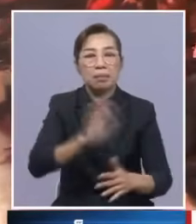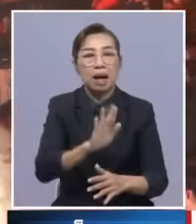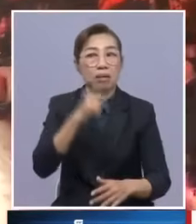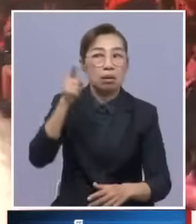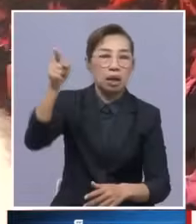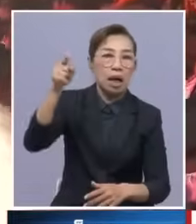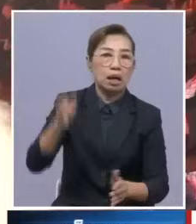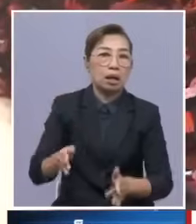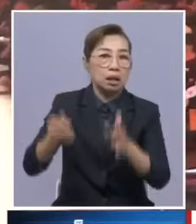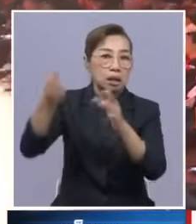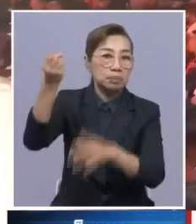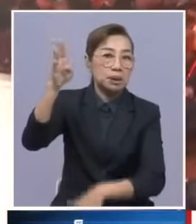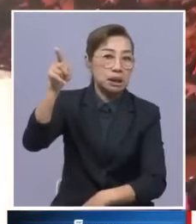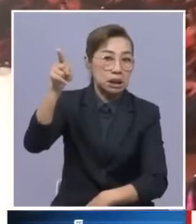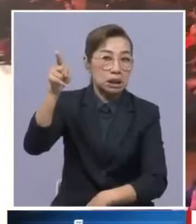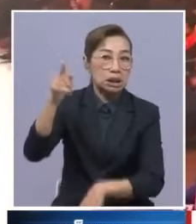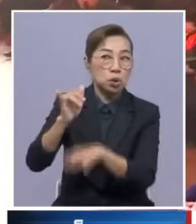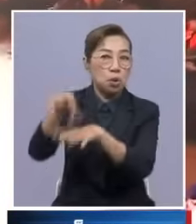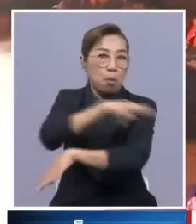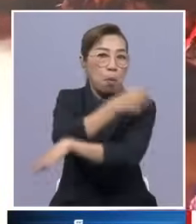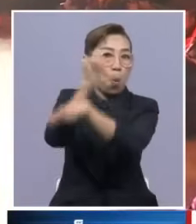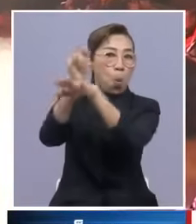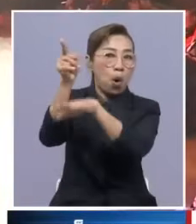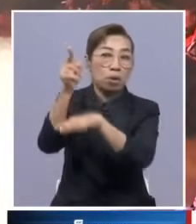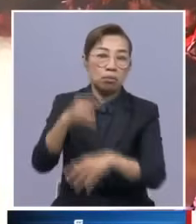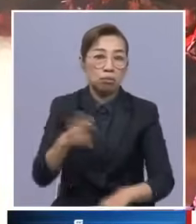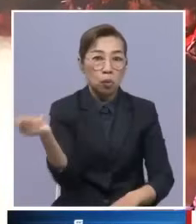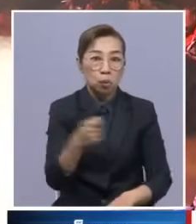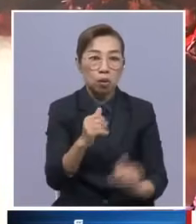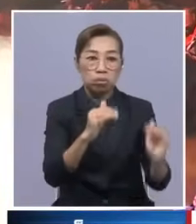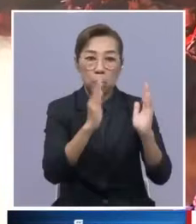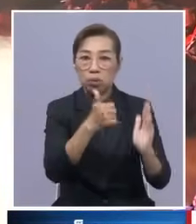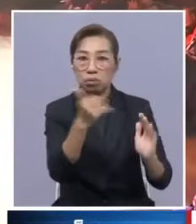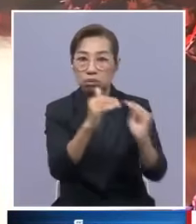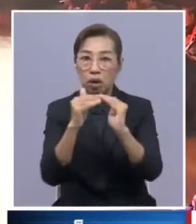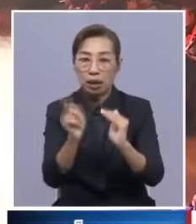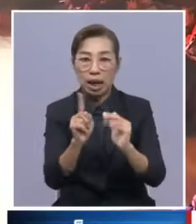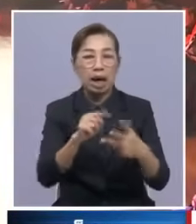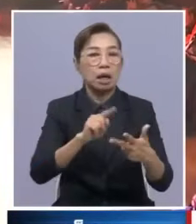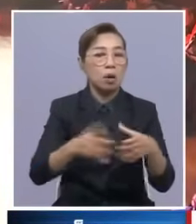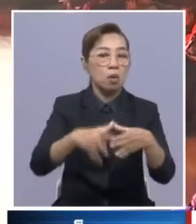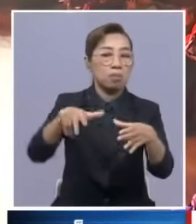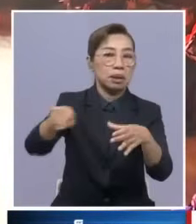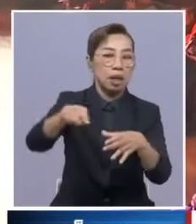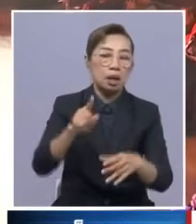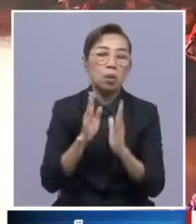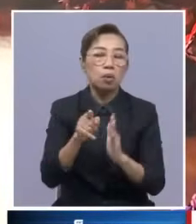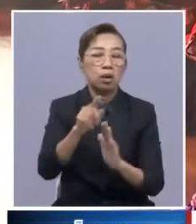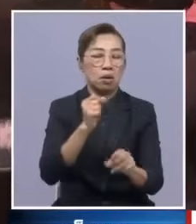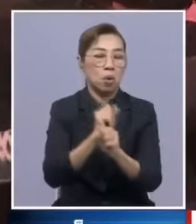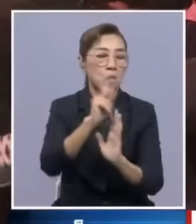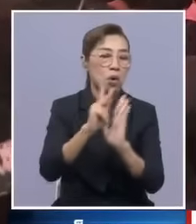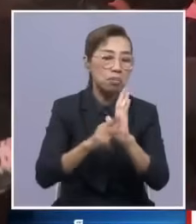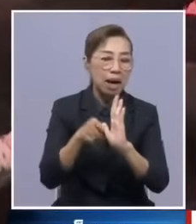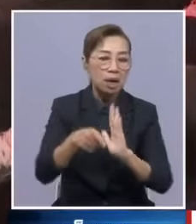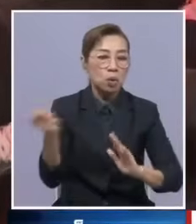14รับโทษเหมือนคนอื่นหรือไม่ขณะที่พรรคเพื่อไทยที่มีบทเรียนนิรโทษกรรมซ้ำเจอข้อครหาว่าทำเพื่อนายของตัวเอง